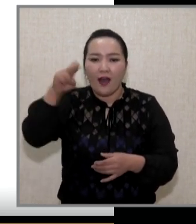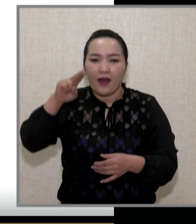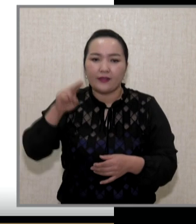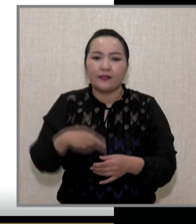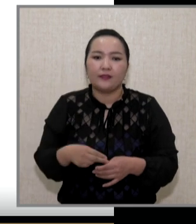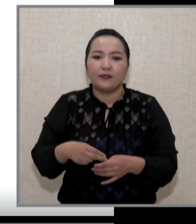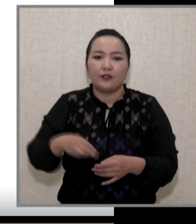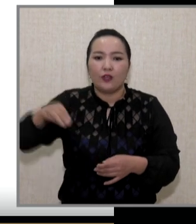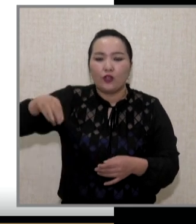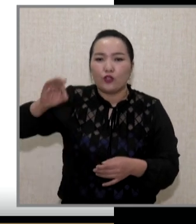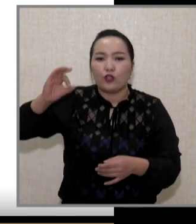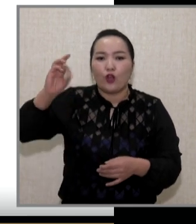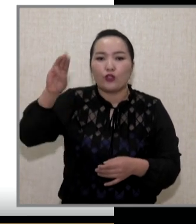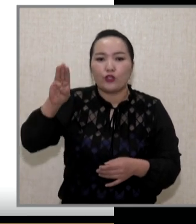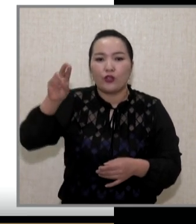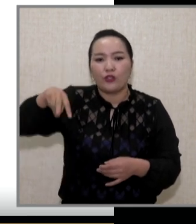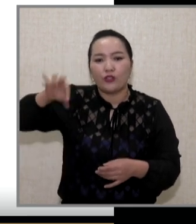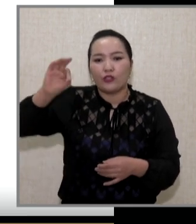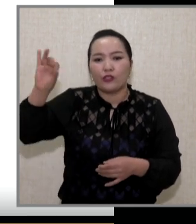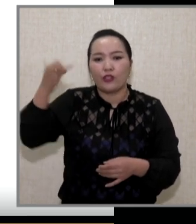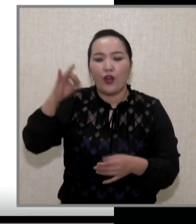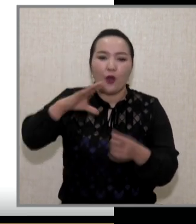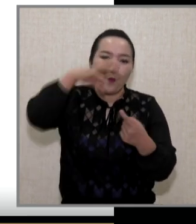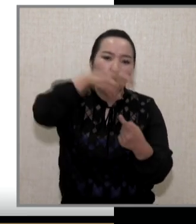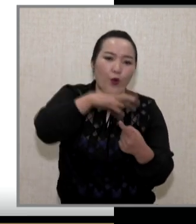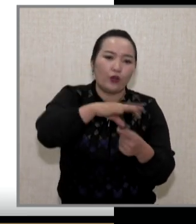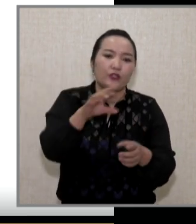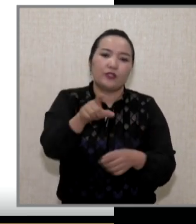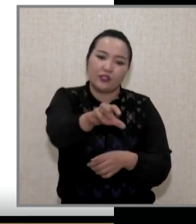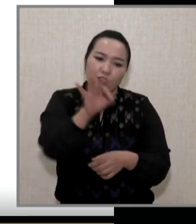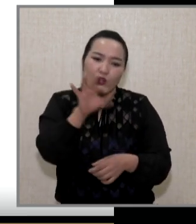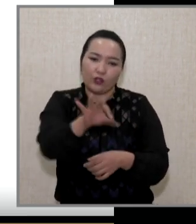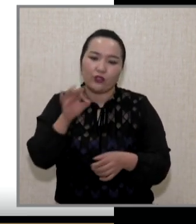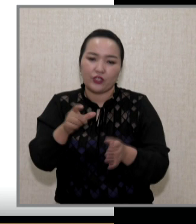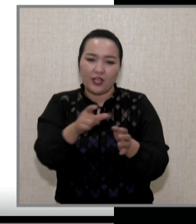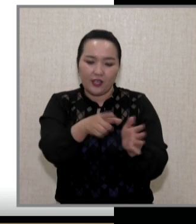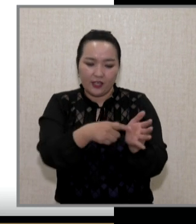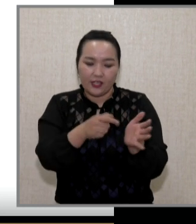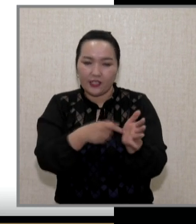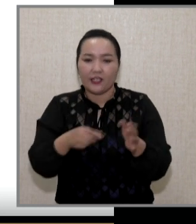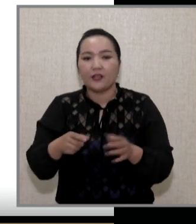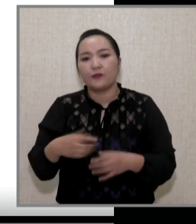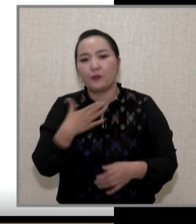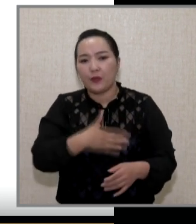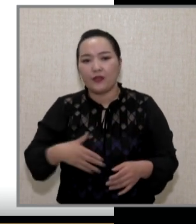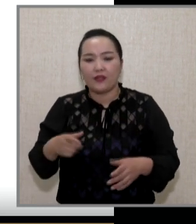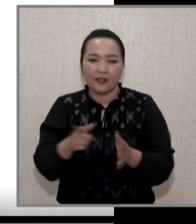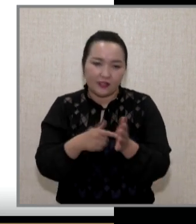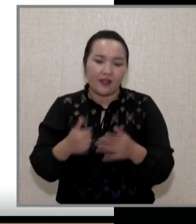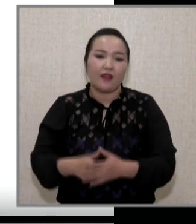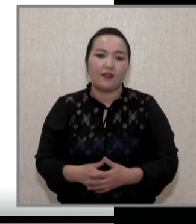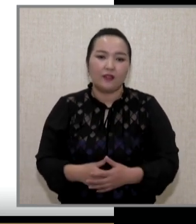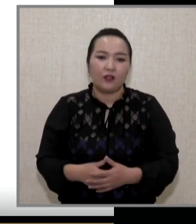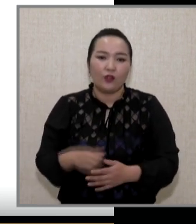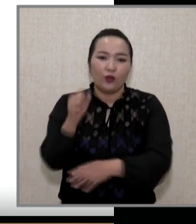мойл, хат, үхрийн нүд, дошлой, бөөрл зэрэг, мөөг зэрэг эдгээр ургамлуудтай бас сонгон хэрэглэх нь бас та нарын маань бие махбодд